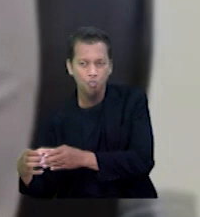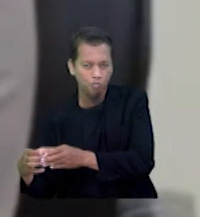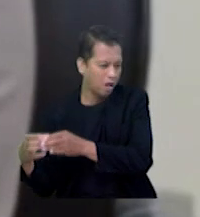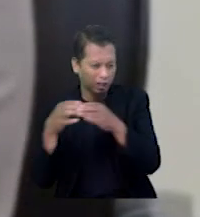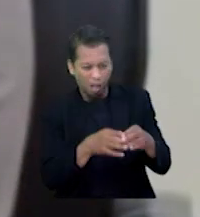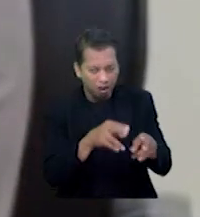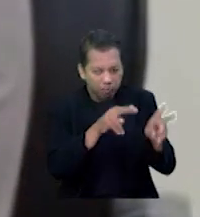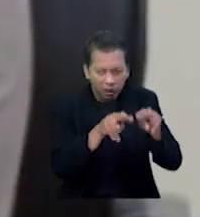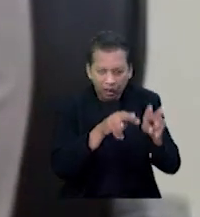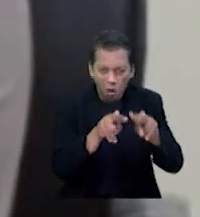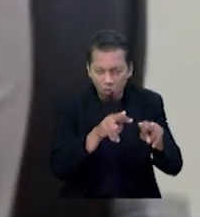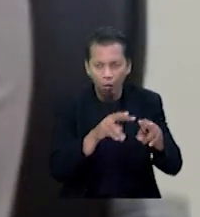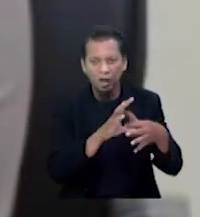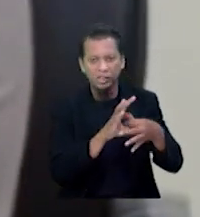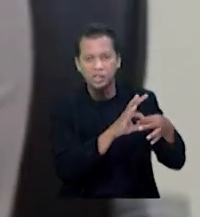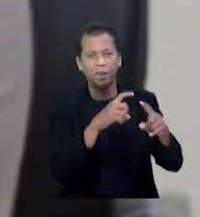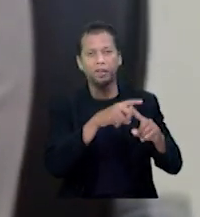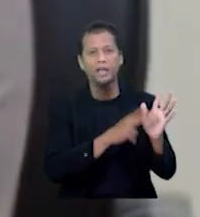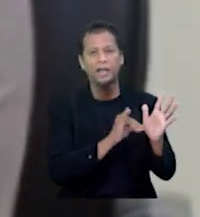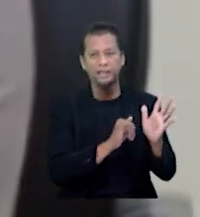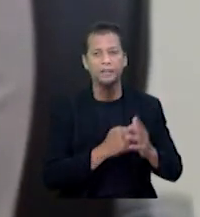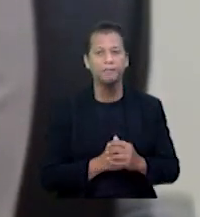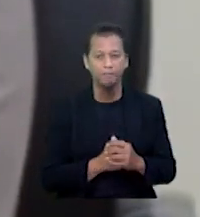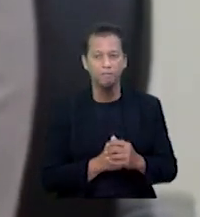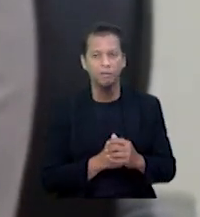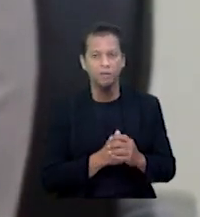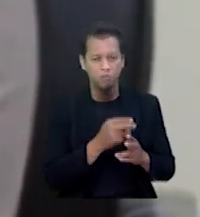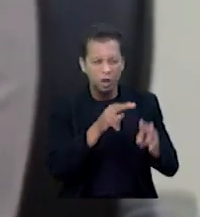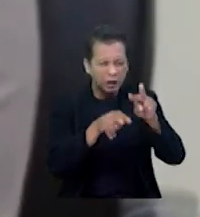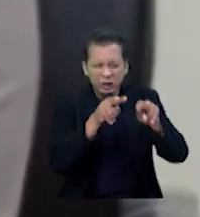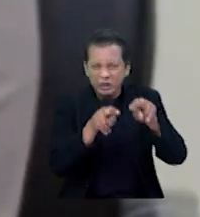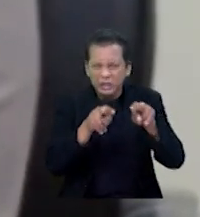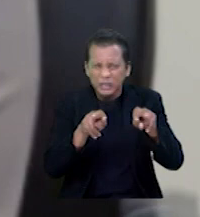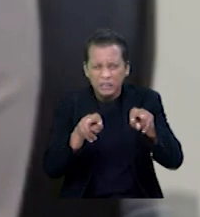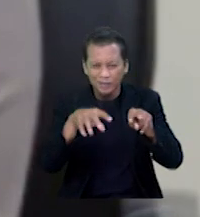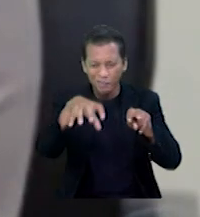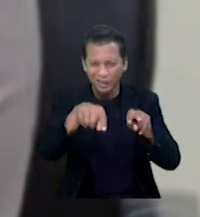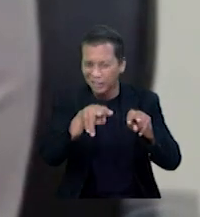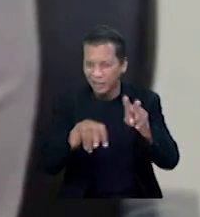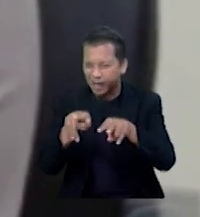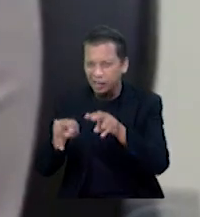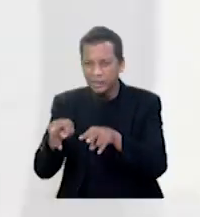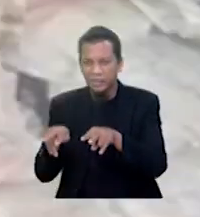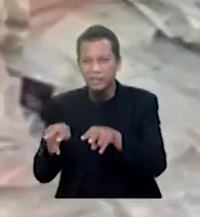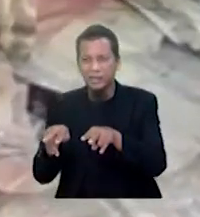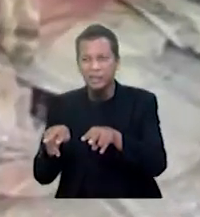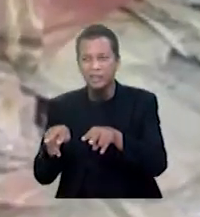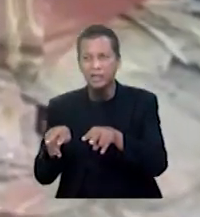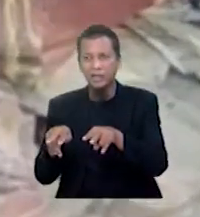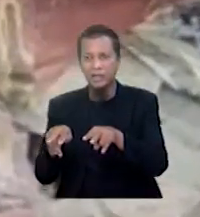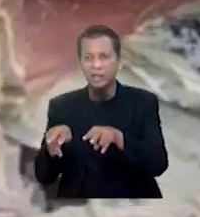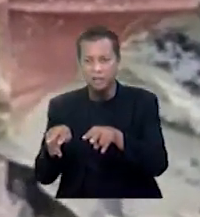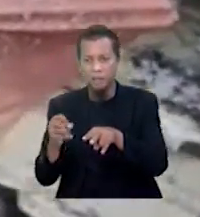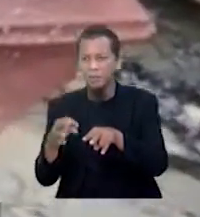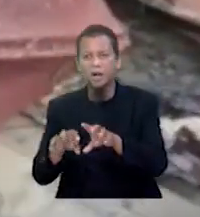kita. Langsung kita mencoba menyisir ke tempat situ, ke tempat lokasi. Dan di beberapa tempat juga kita patroli. Saat